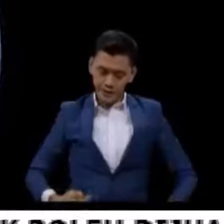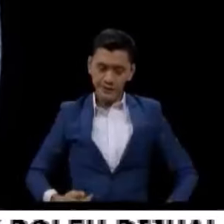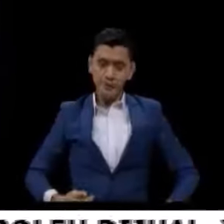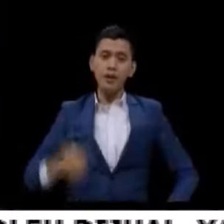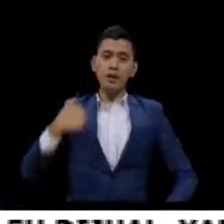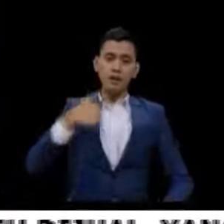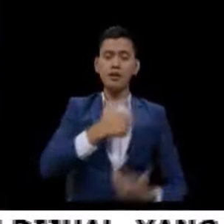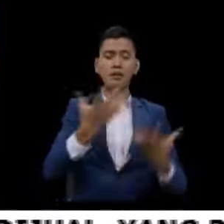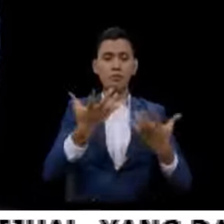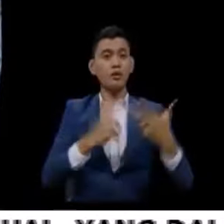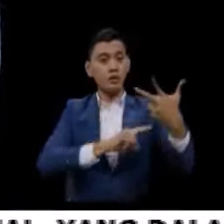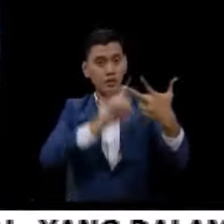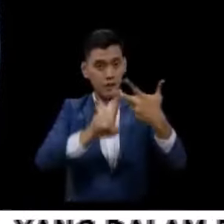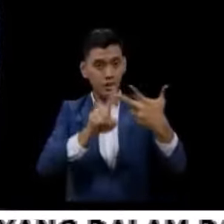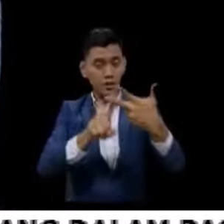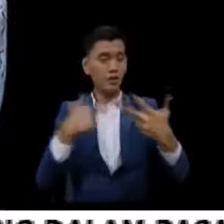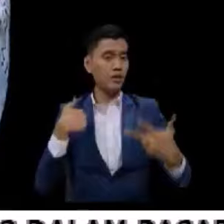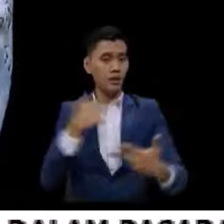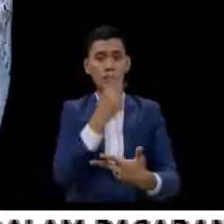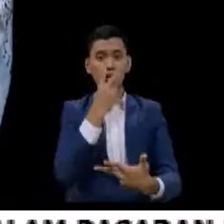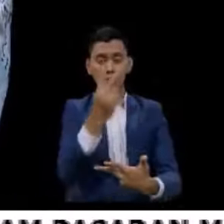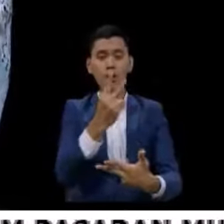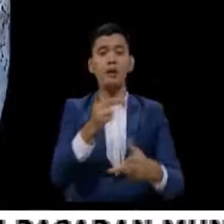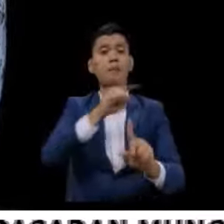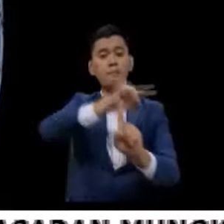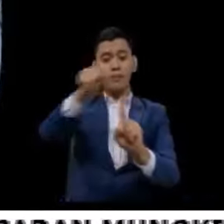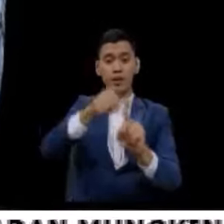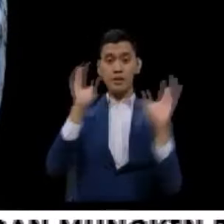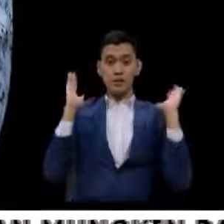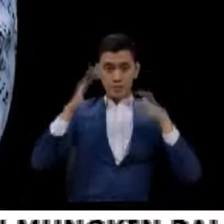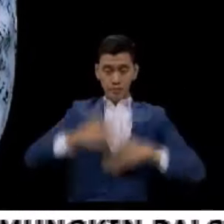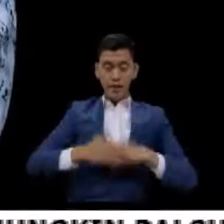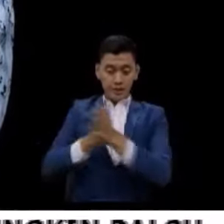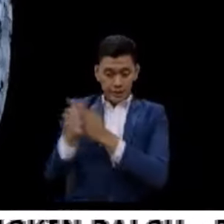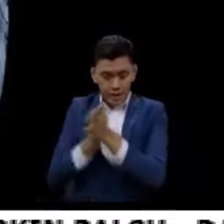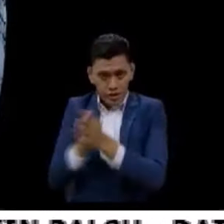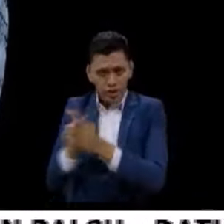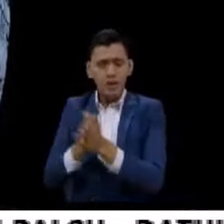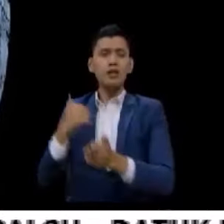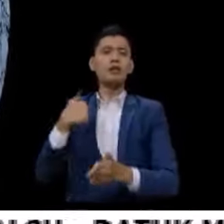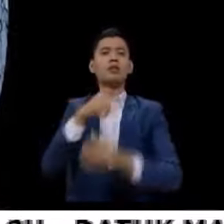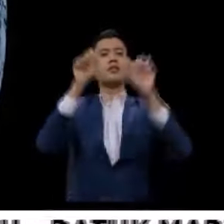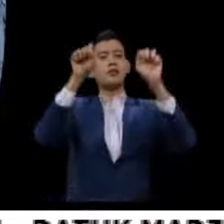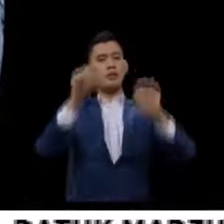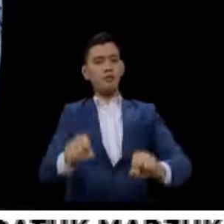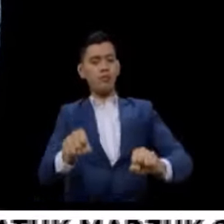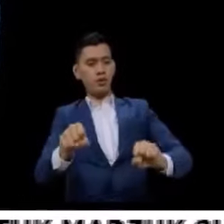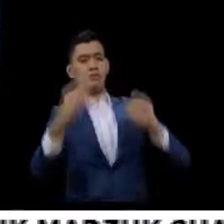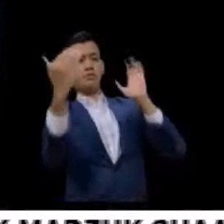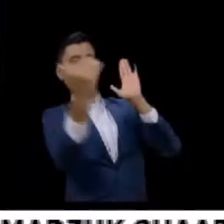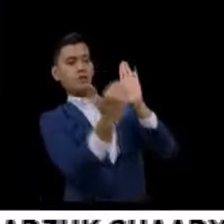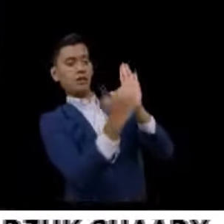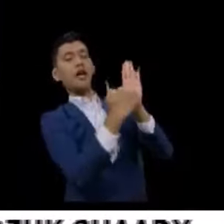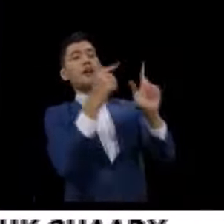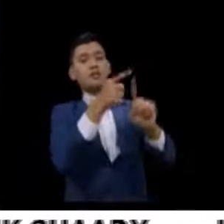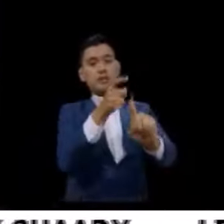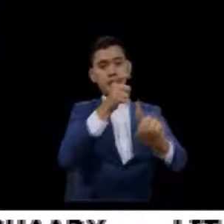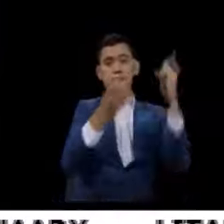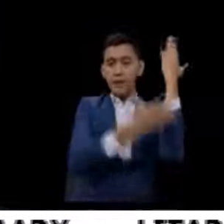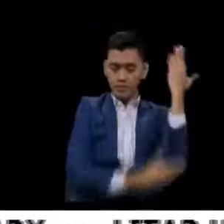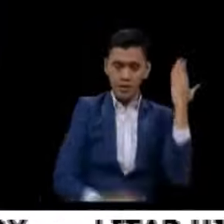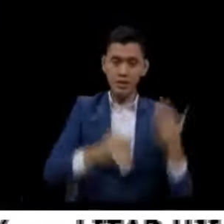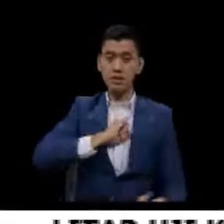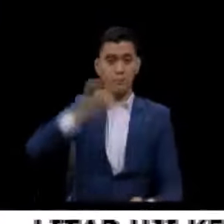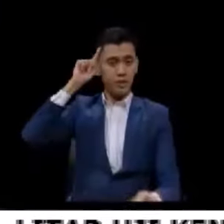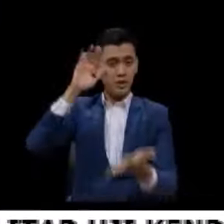kalian itu ditandai mp3nikita dapat tengok apabila semayam Insyaallah dia akan dapat mengikat kita deprecated parkiran karena saya kena